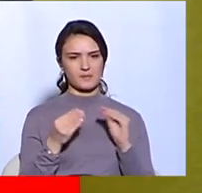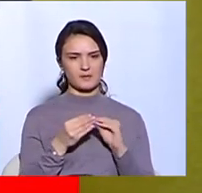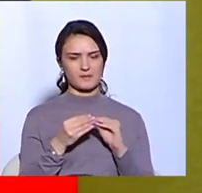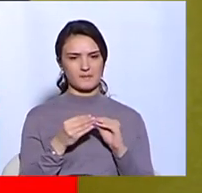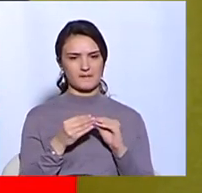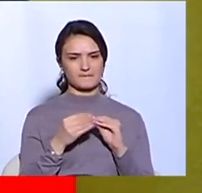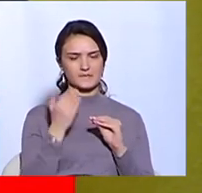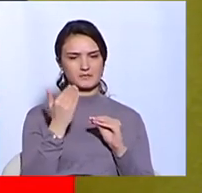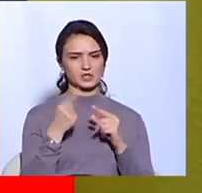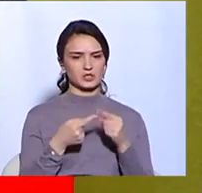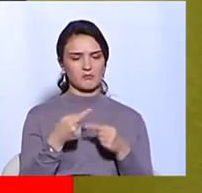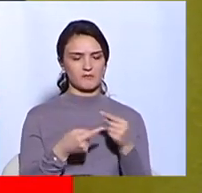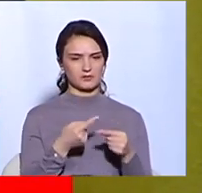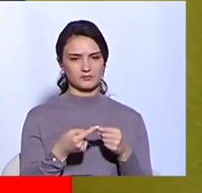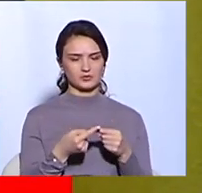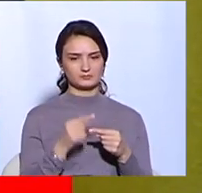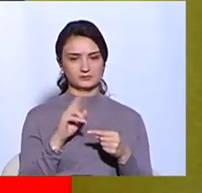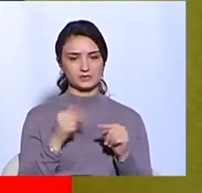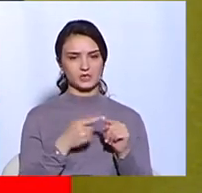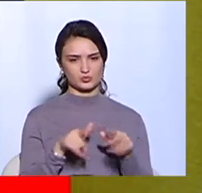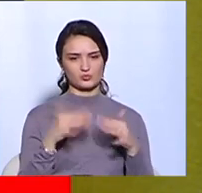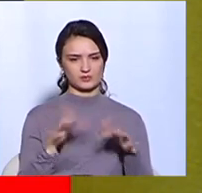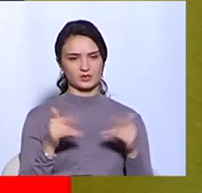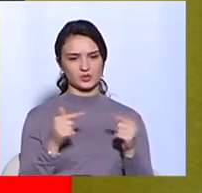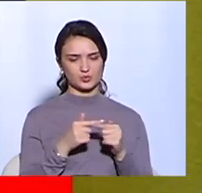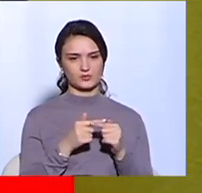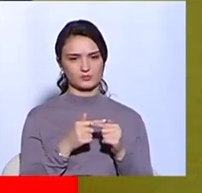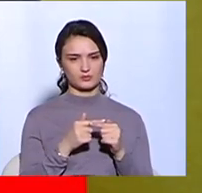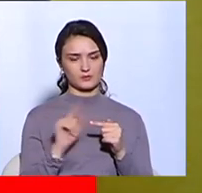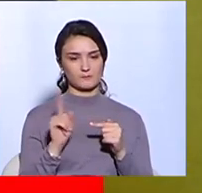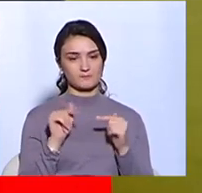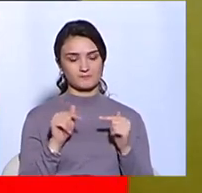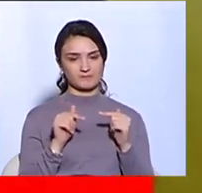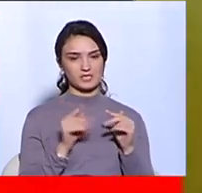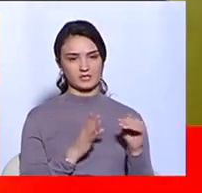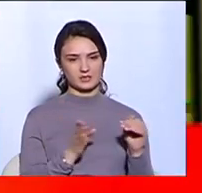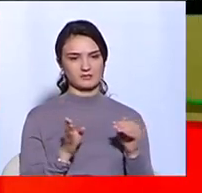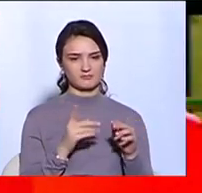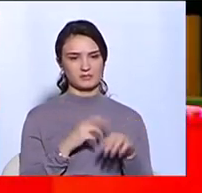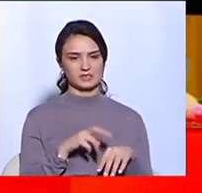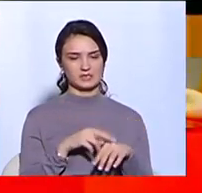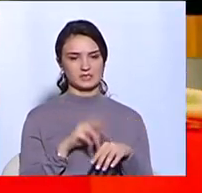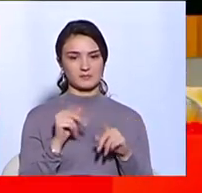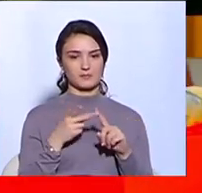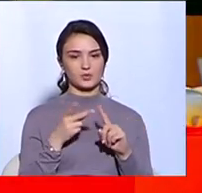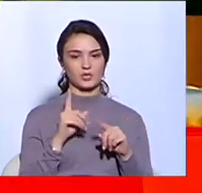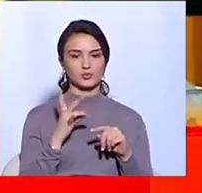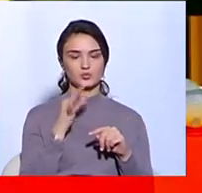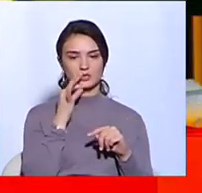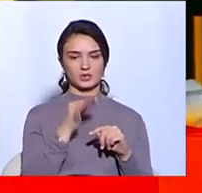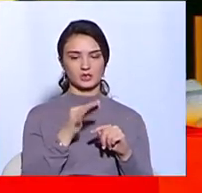პრობლემები მათ შთამომავლებში. Da ეს უკვე დადასტურებულია, რომ აქეთკენ მიდის მედიცინა. Მეორე რაც უნდა